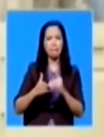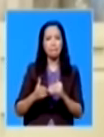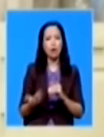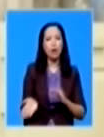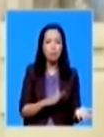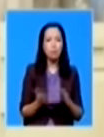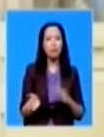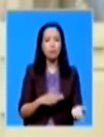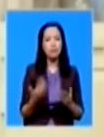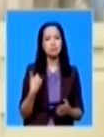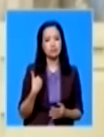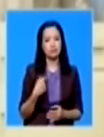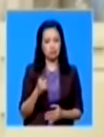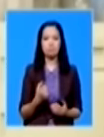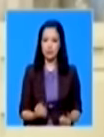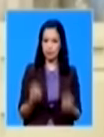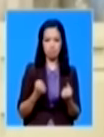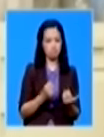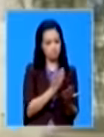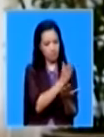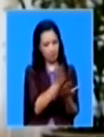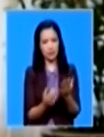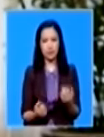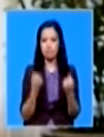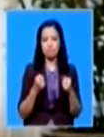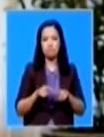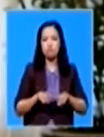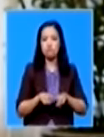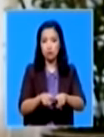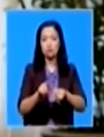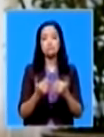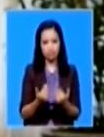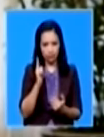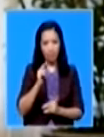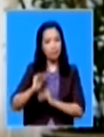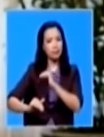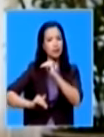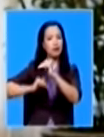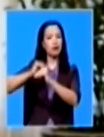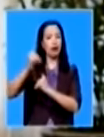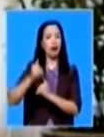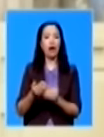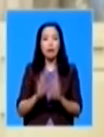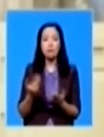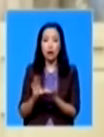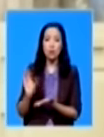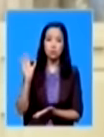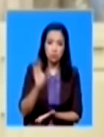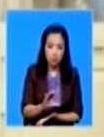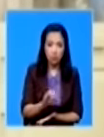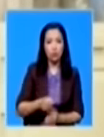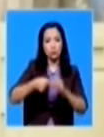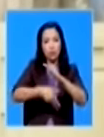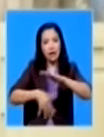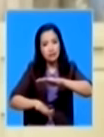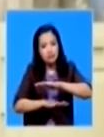างล้มบ้างอะไรบ้างเราสร้างความเข้มแข็งทุกวันตอนนี้นะเพราะนั้นวันนี้ต้องพัฒนารูปแบบของการลงทุนโครงสร้างเศรษฐกิจของประเทศไทยใ